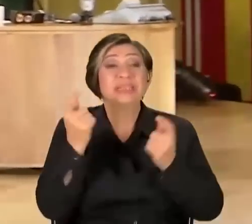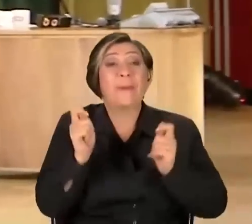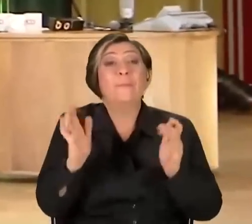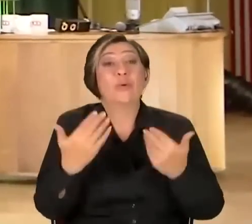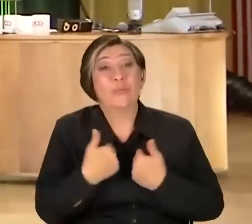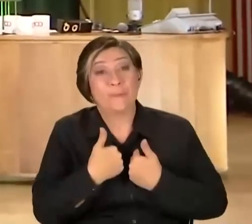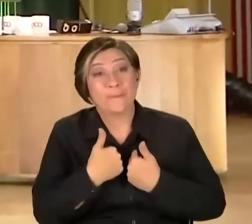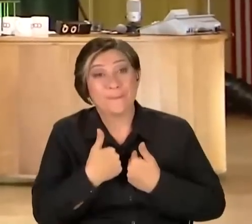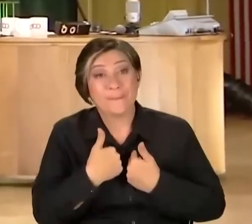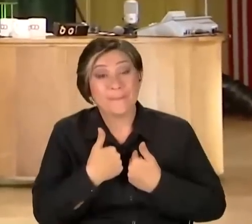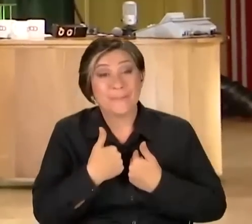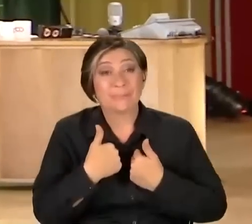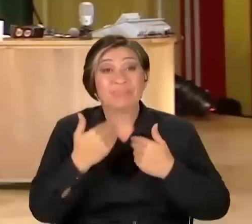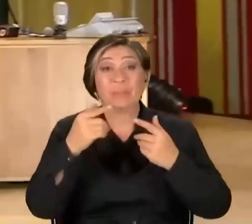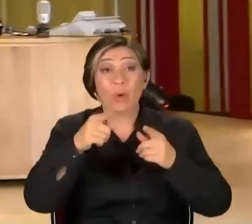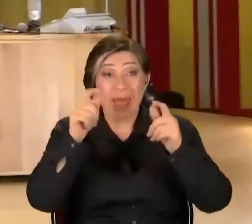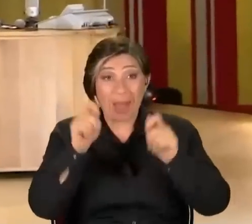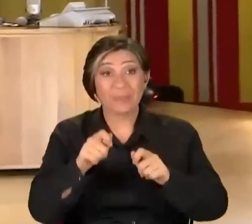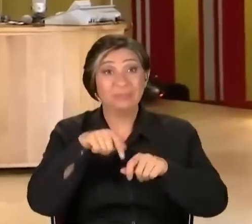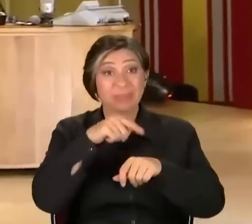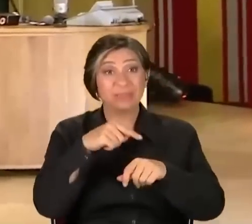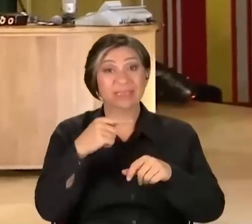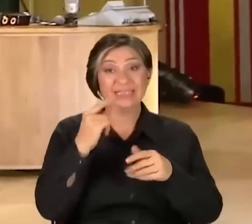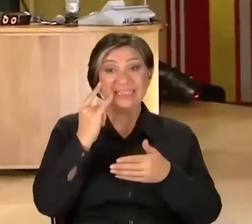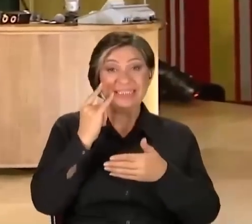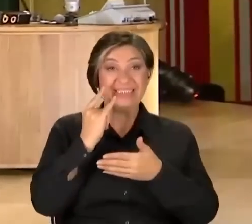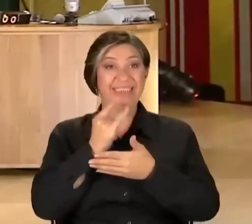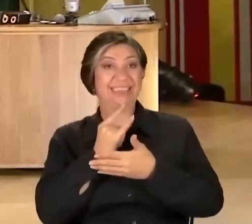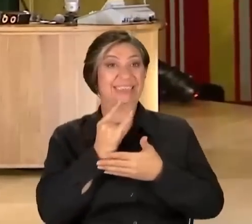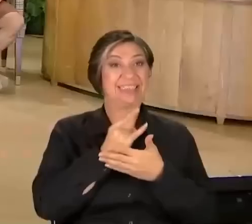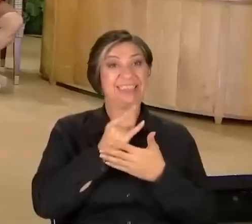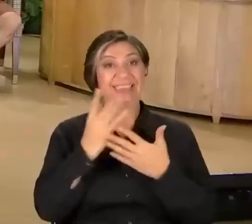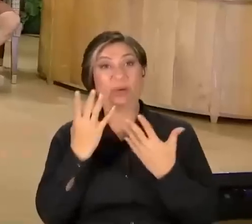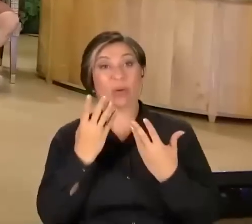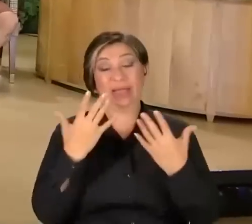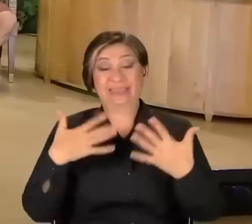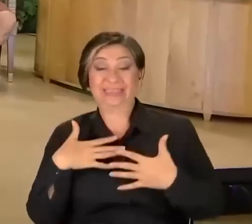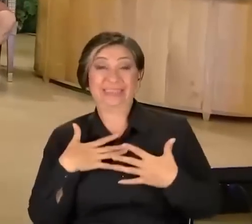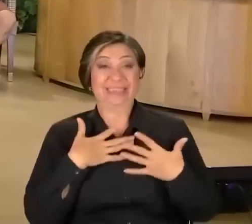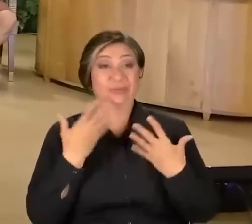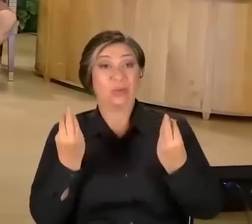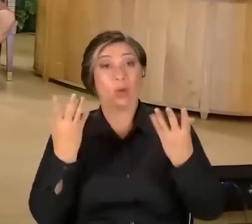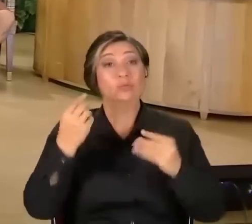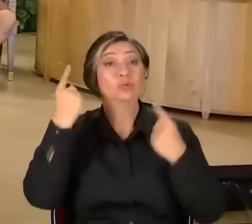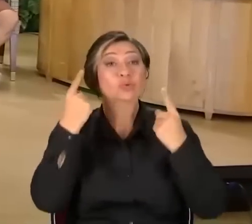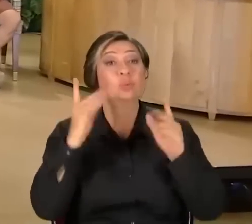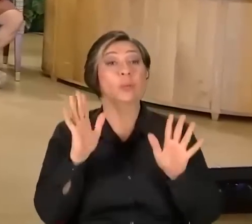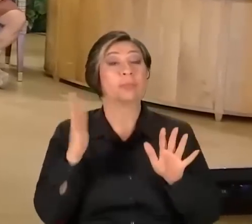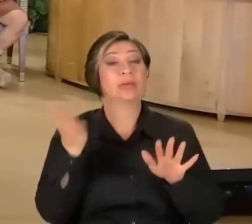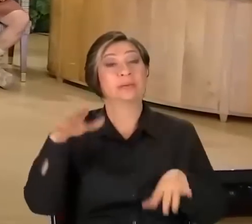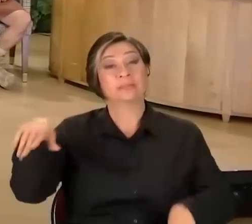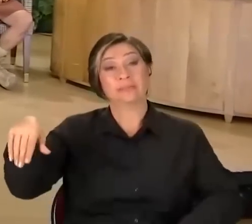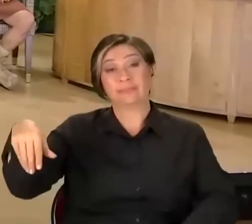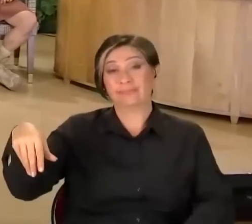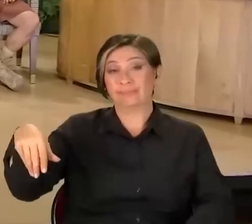yapmıyorum yani Çünkü böyle yaptığım takdirde seksi olacağımı düşünmüyorum ya da Mesela şöyle